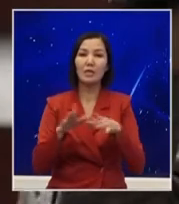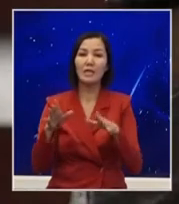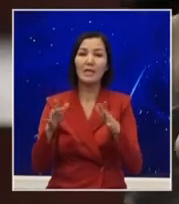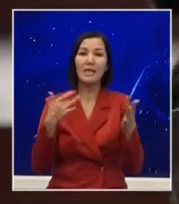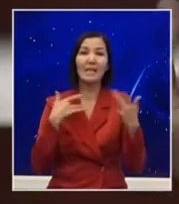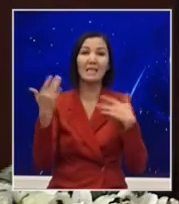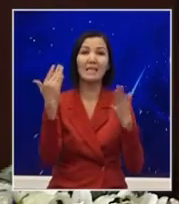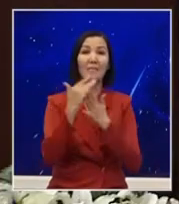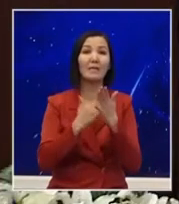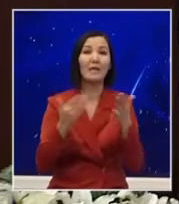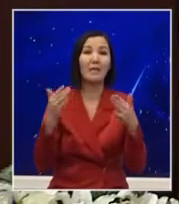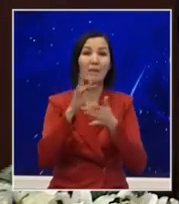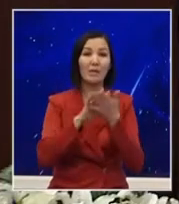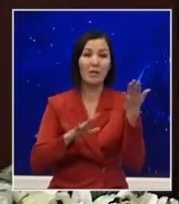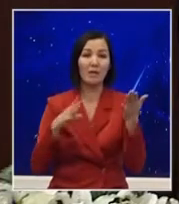әнмен жалғасты.